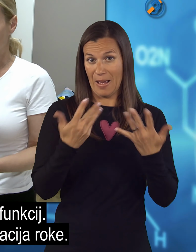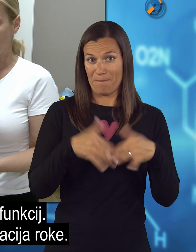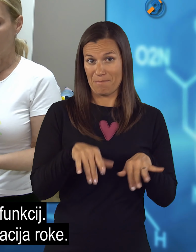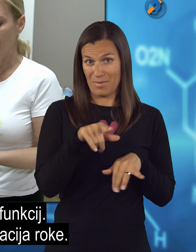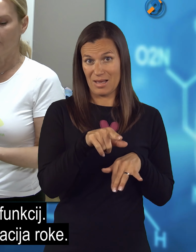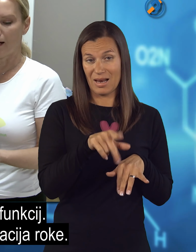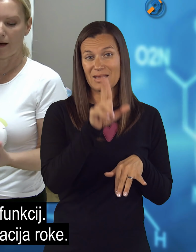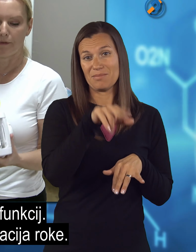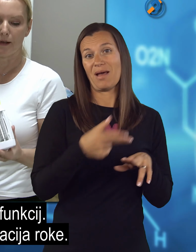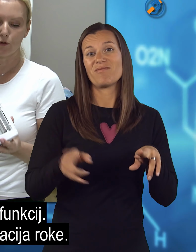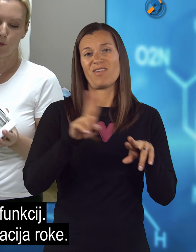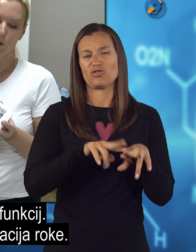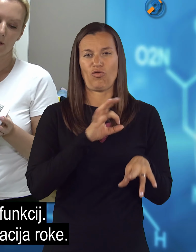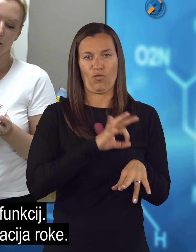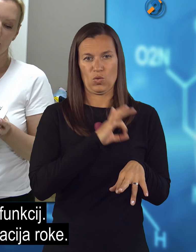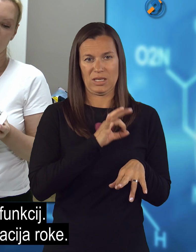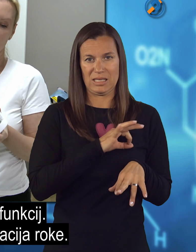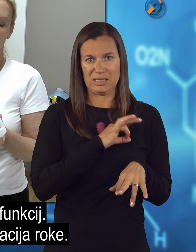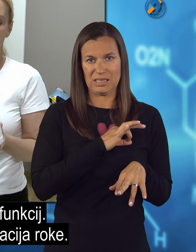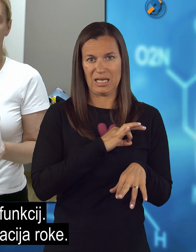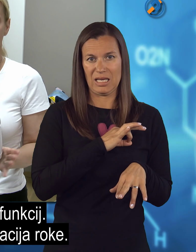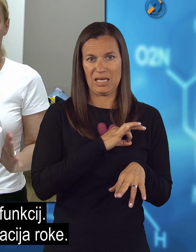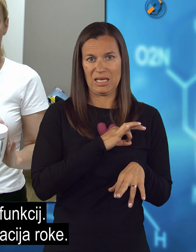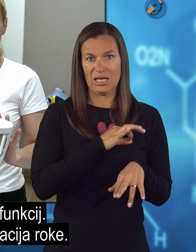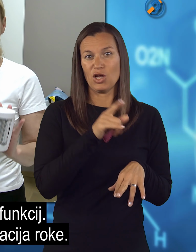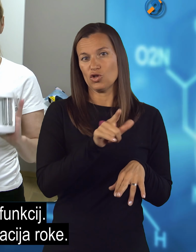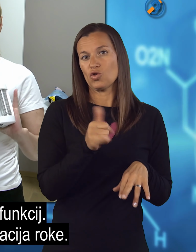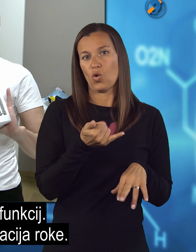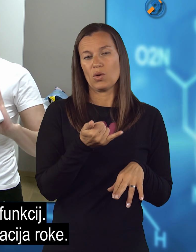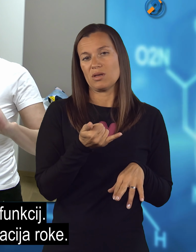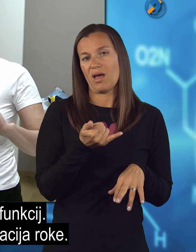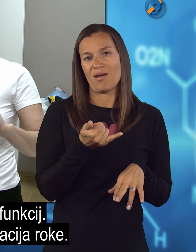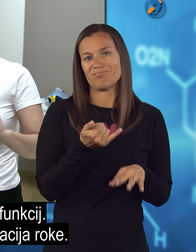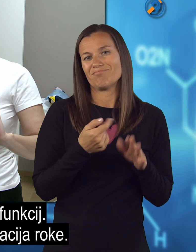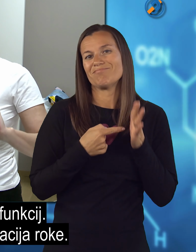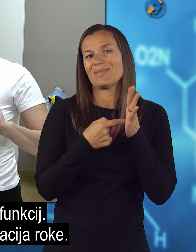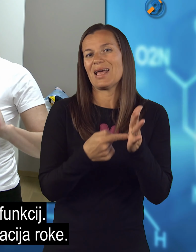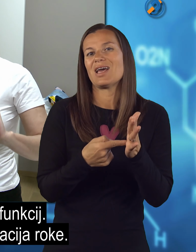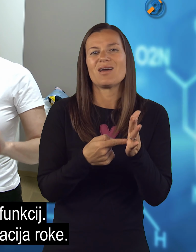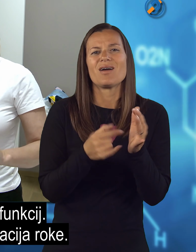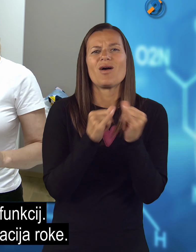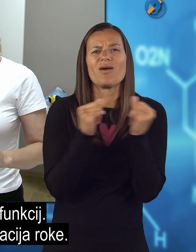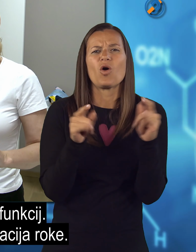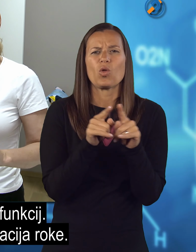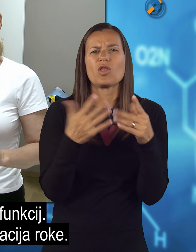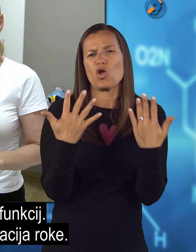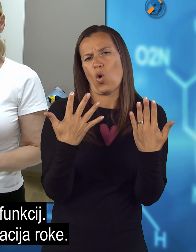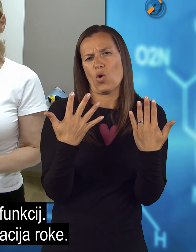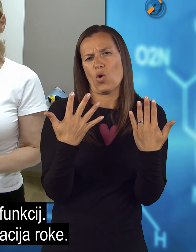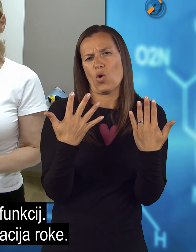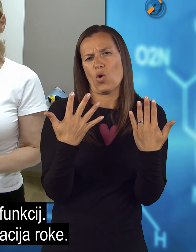Sam aparat ima več funkcij. V bistvu je to čist simulacija roke. Mi